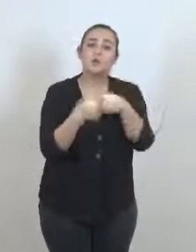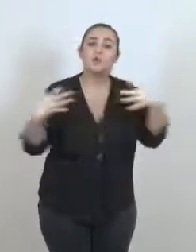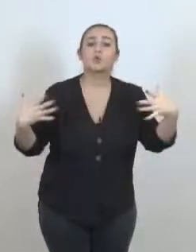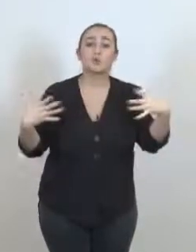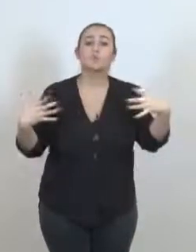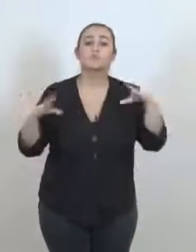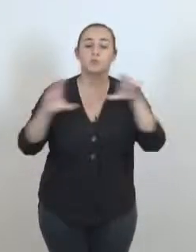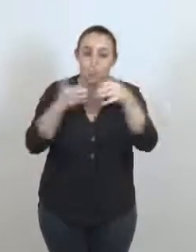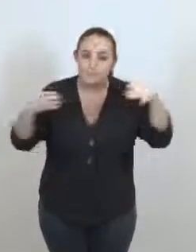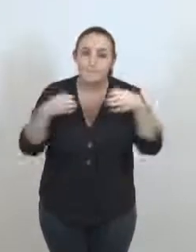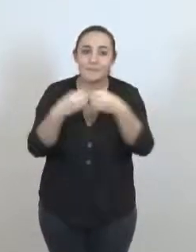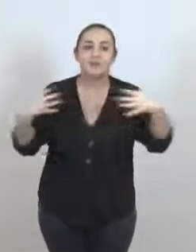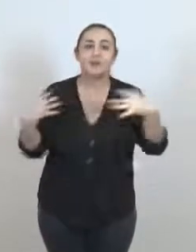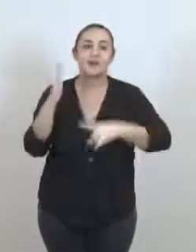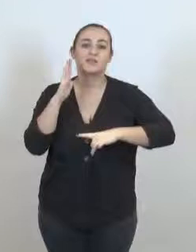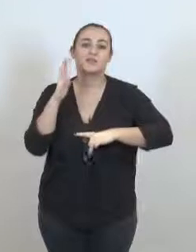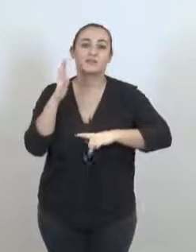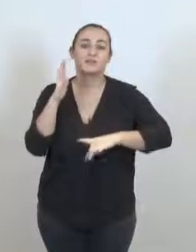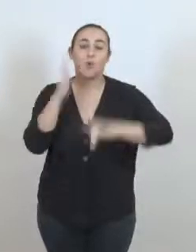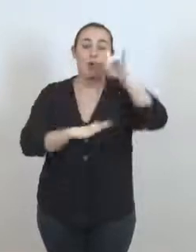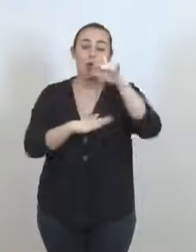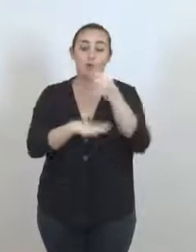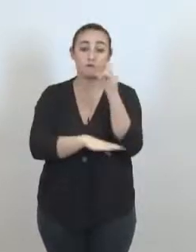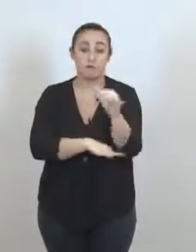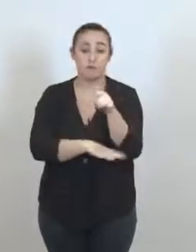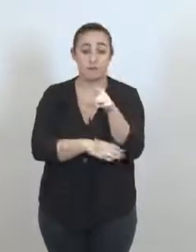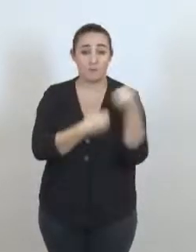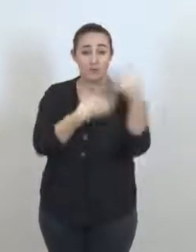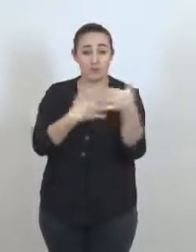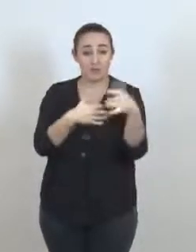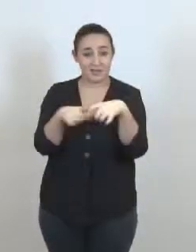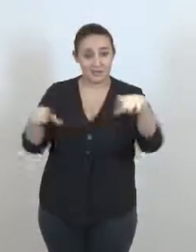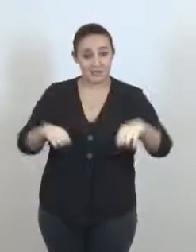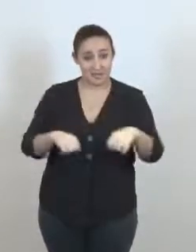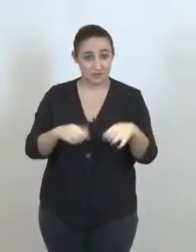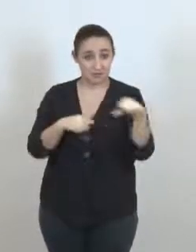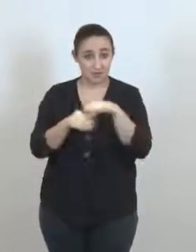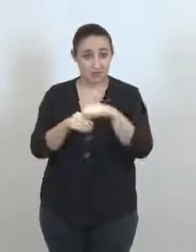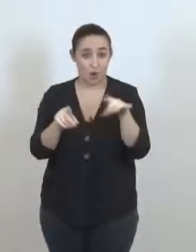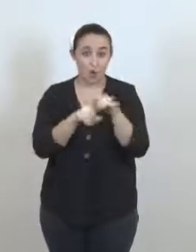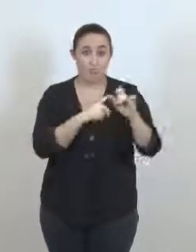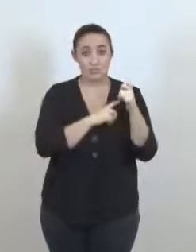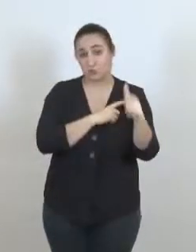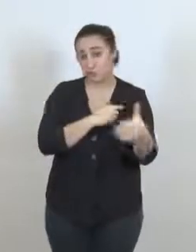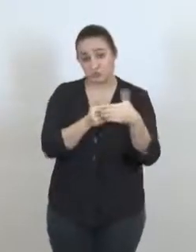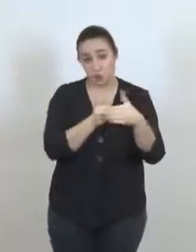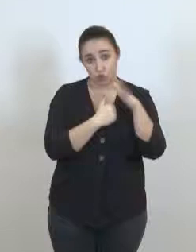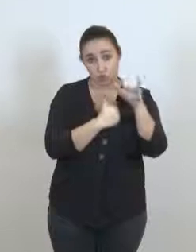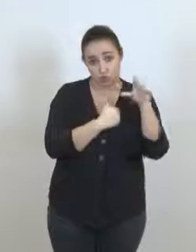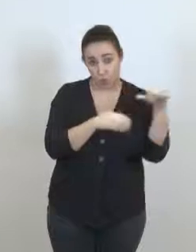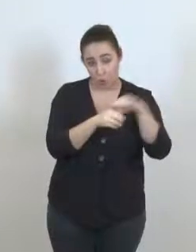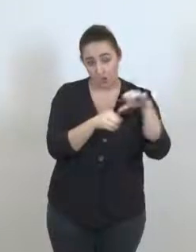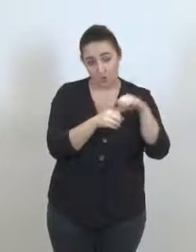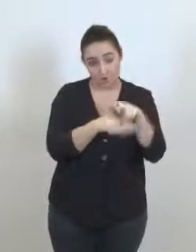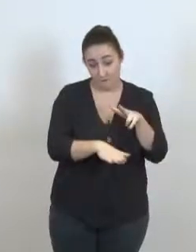Hauts-de-France qui ont lancé un chèque carburant et un dispositif similaire au bioéthanol qui va être lancé dans leur région